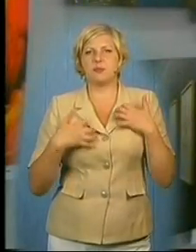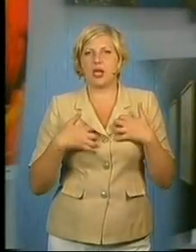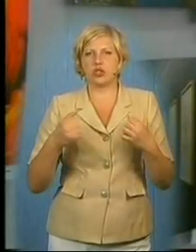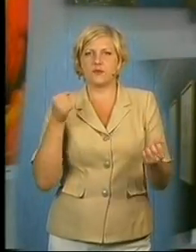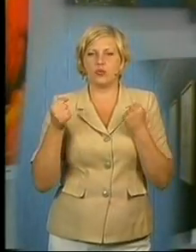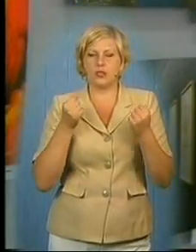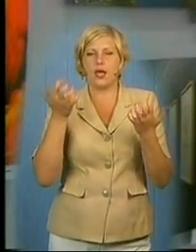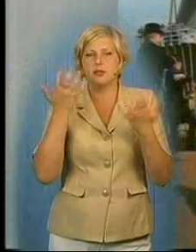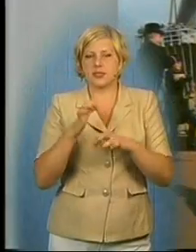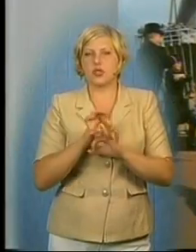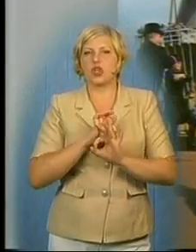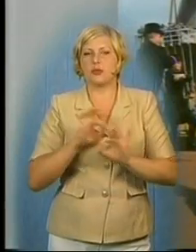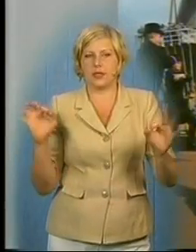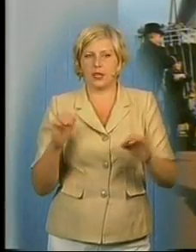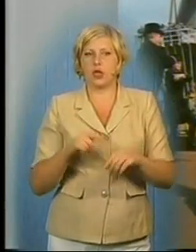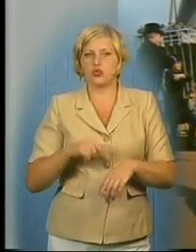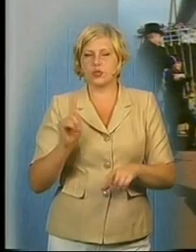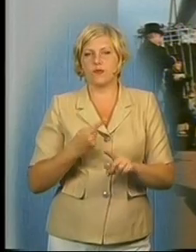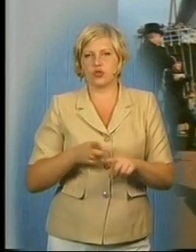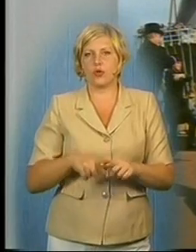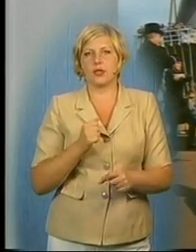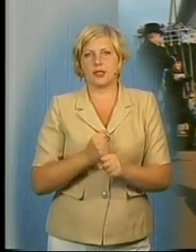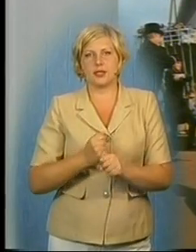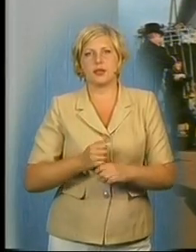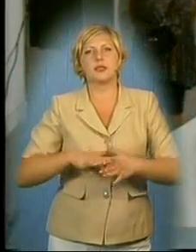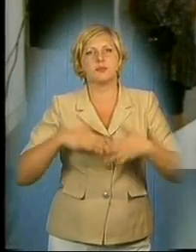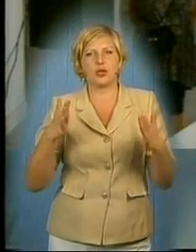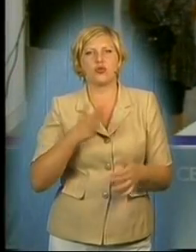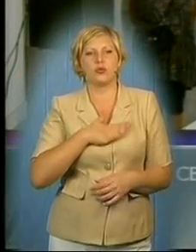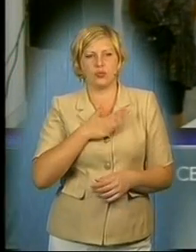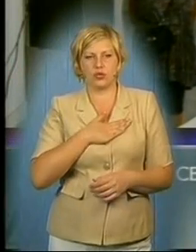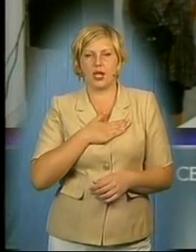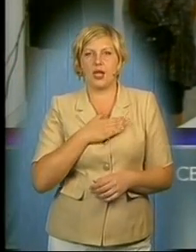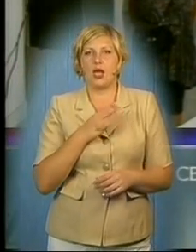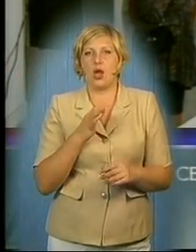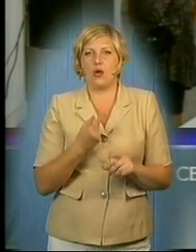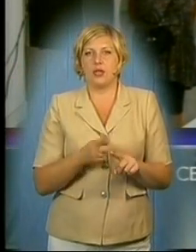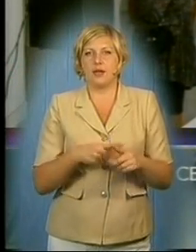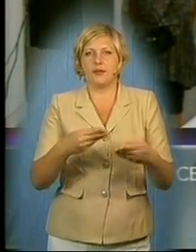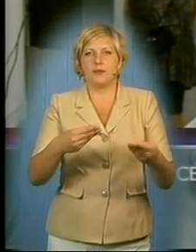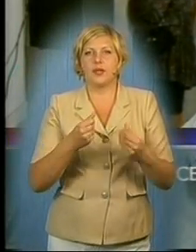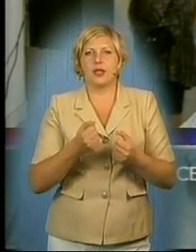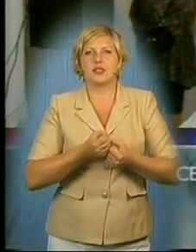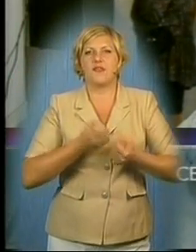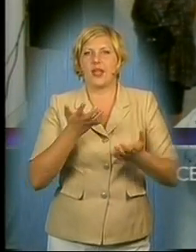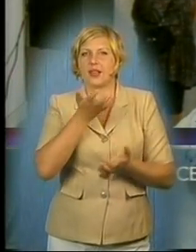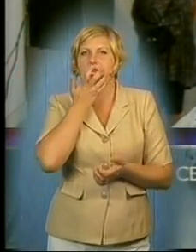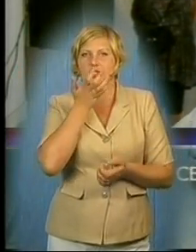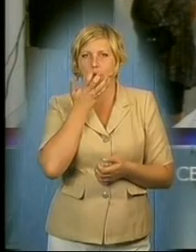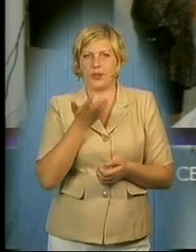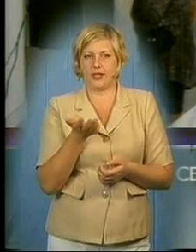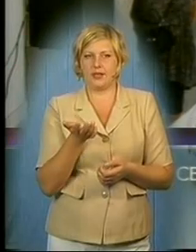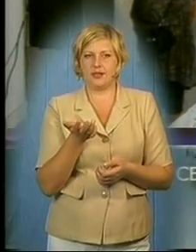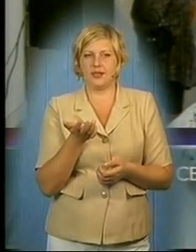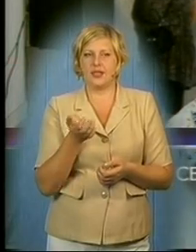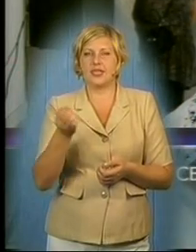замечают такого прекрасного. Чувствуется, что это сделано, ну, с большой душой. От них идет какой-то такой светлый, теплый такой, понимаете,